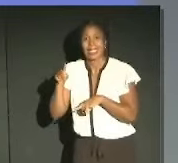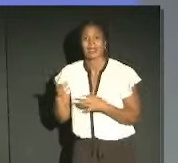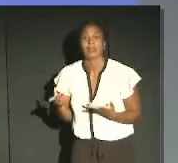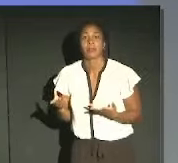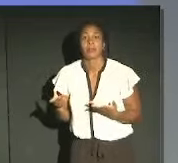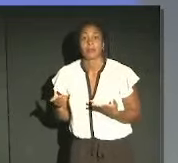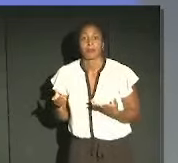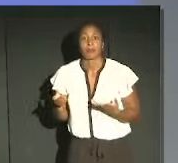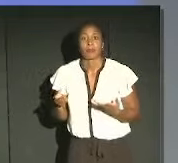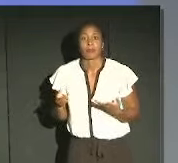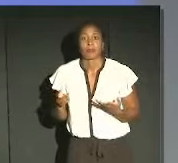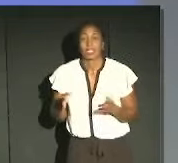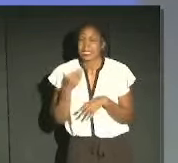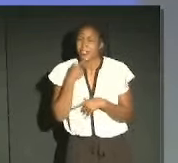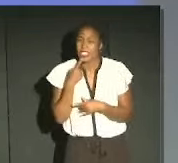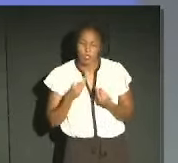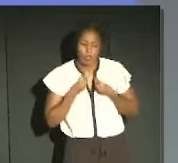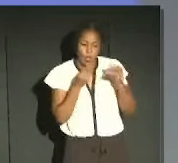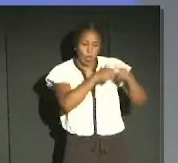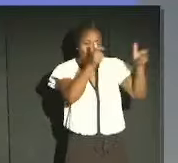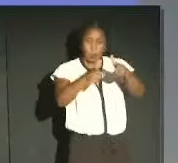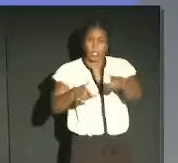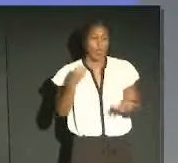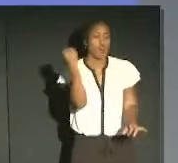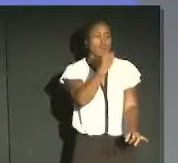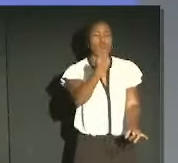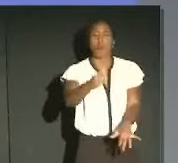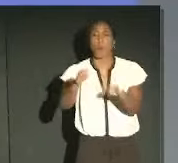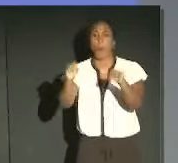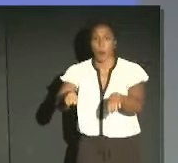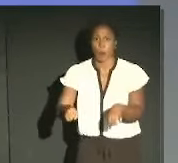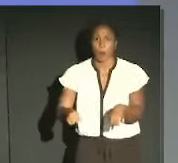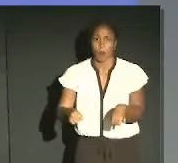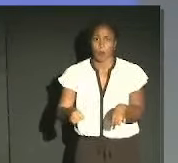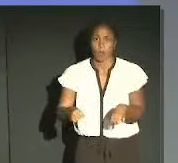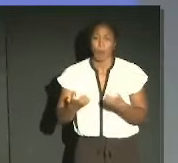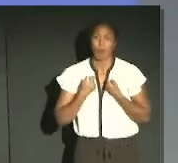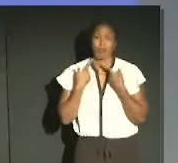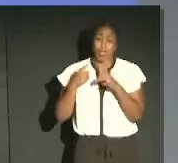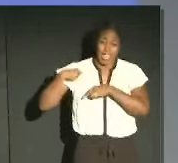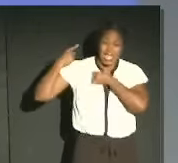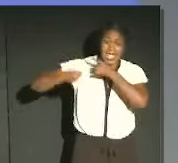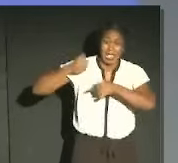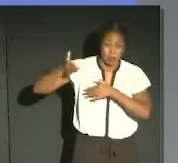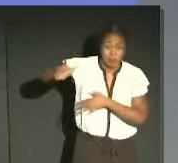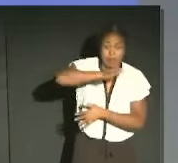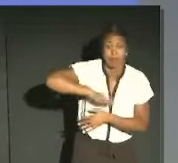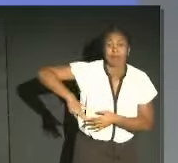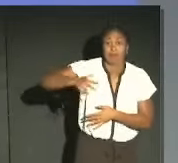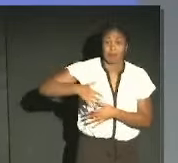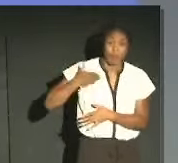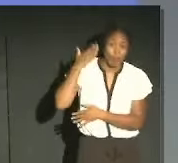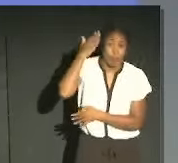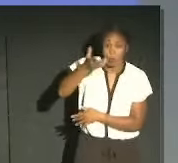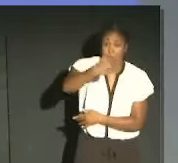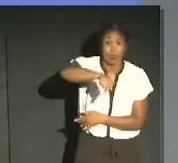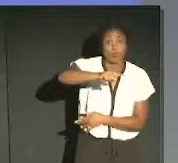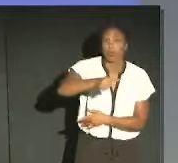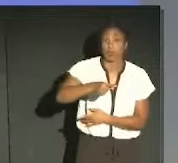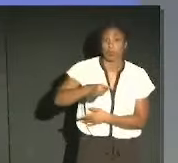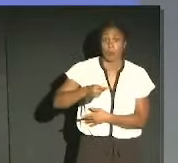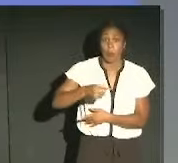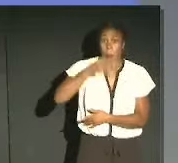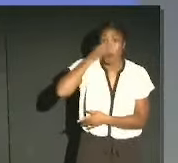entreprises multinationales qui ont empoisonné pour des générations entières les martiniqués alors que maintenant plus de